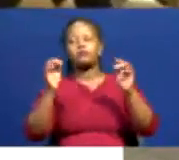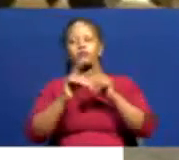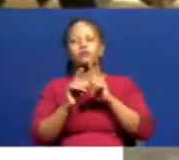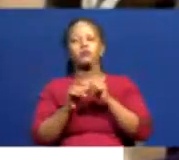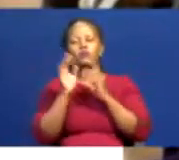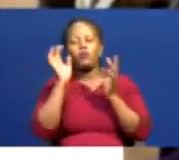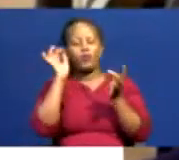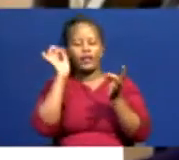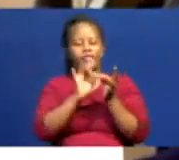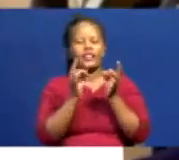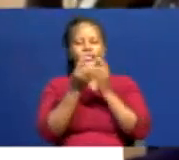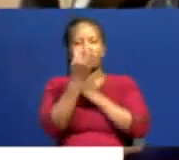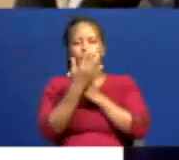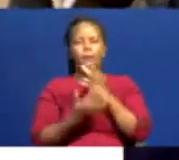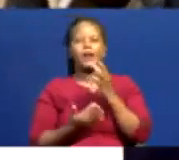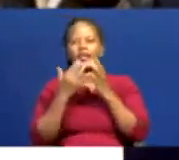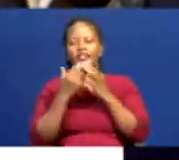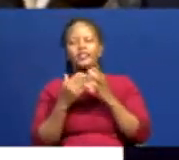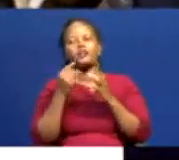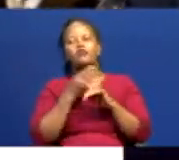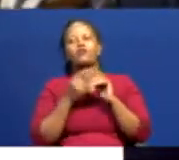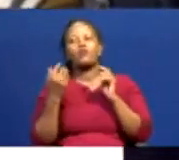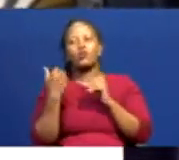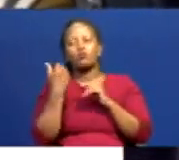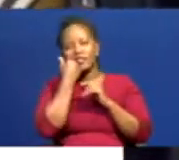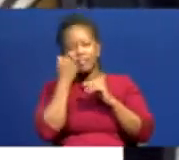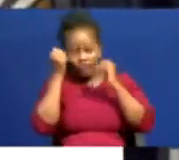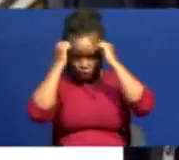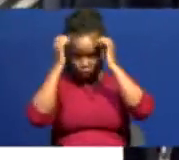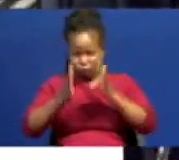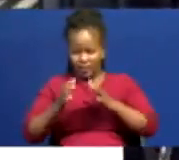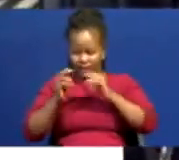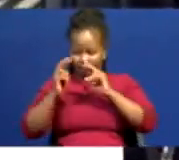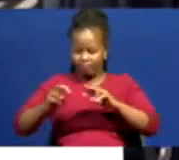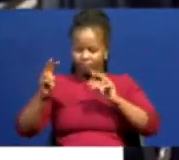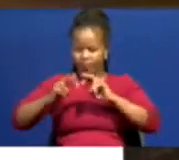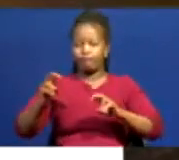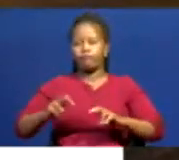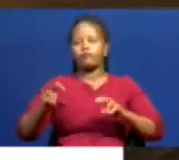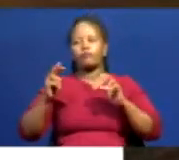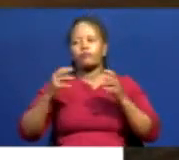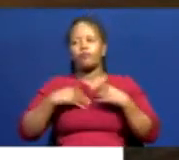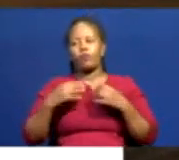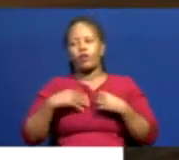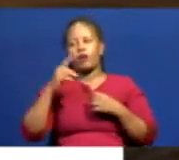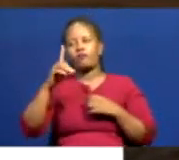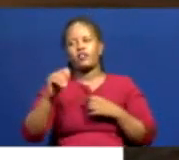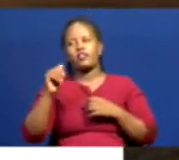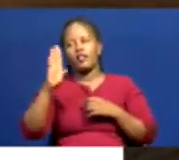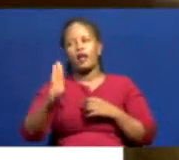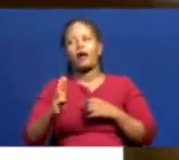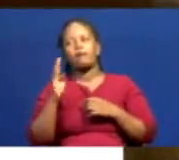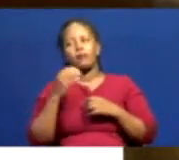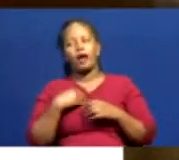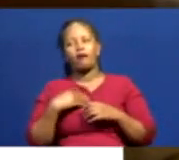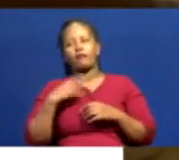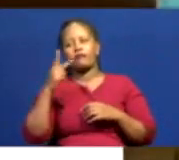damu zilizochukuliwa kutoka kwa waathiriwa zinafanyiwa uchunguzi katika taasisi za utafiti wa matibabu nchini